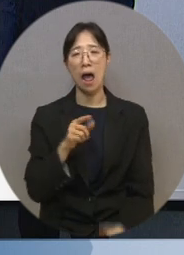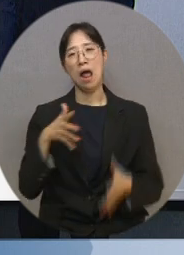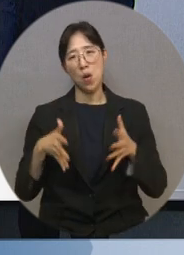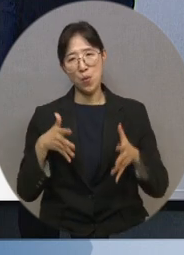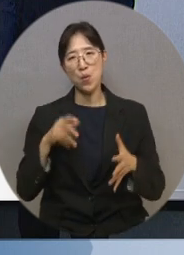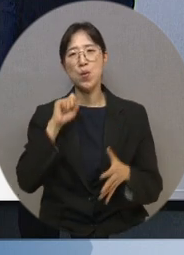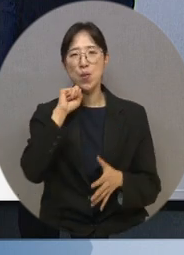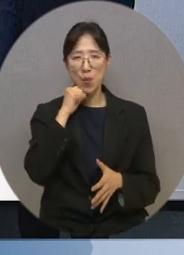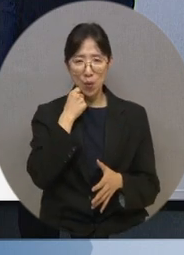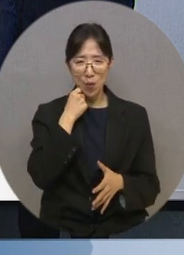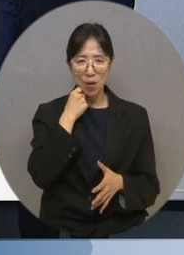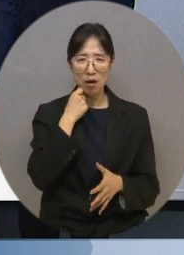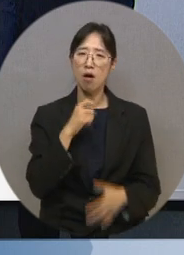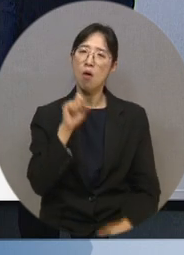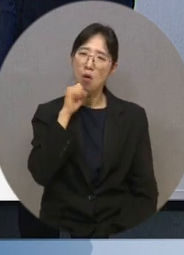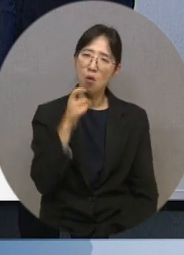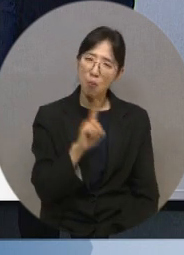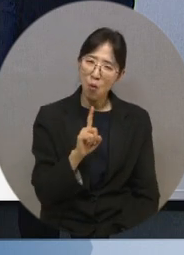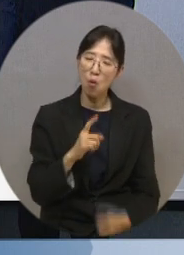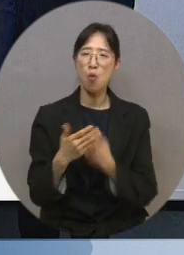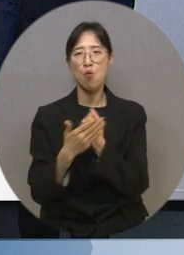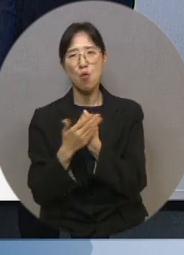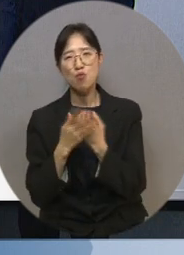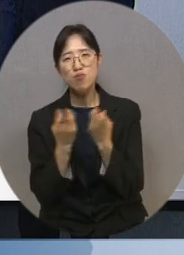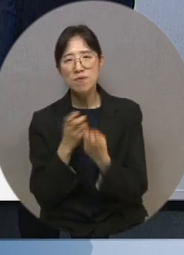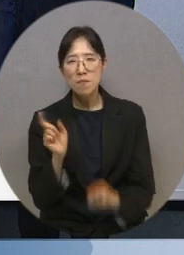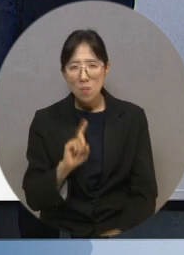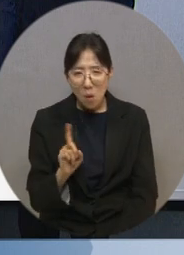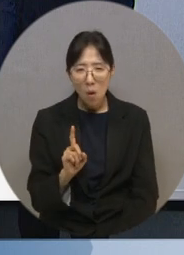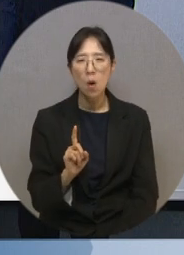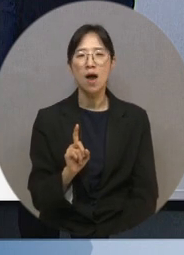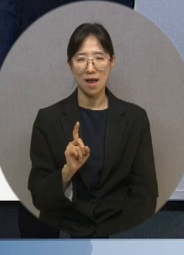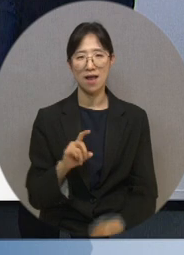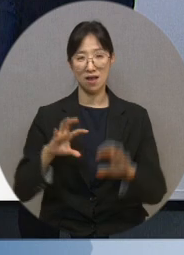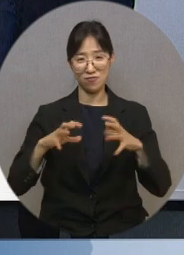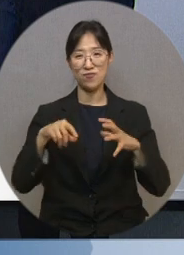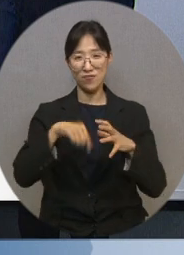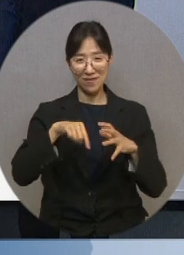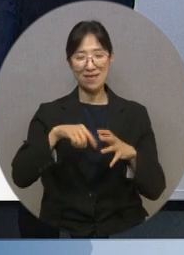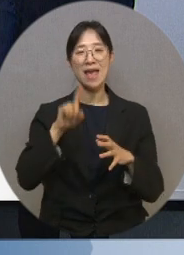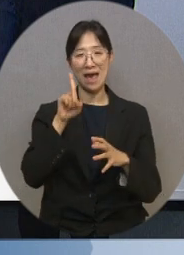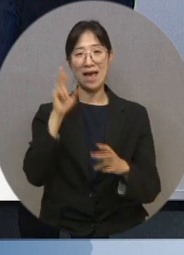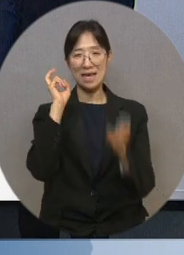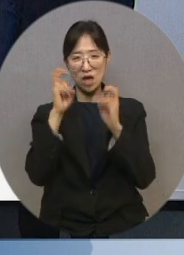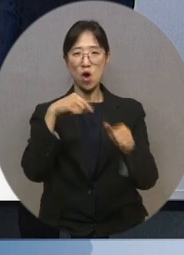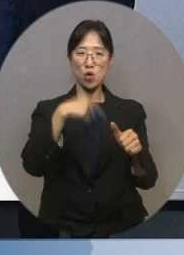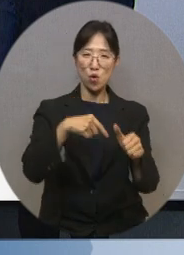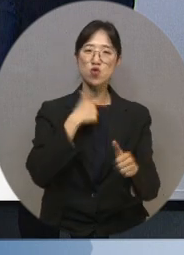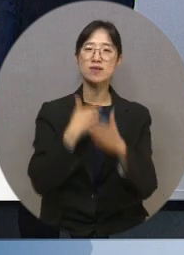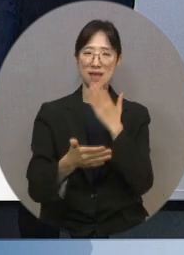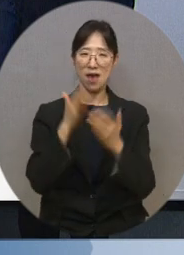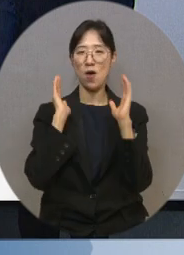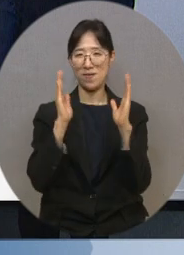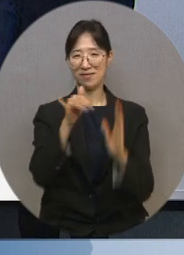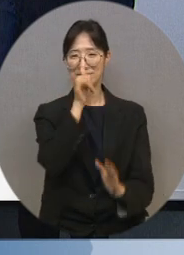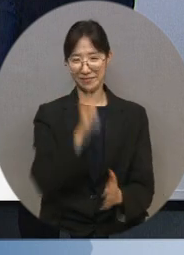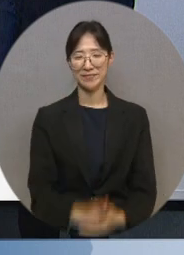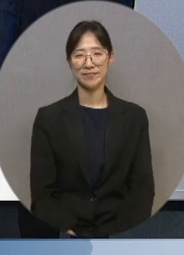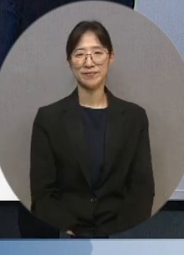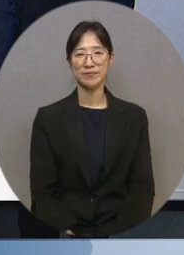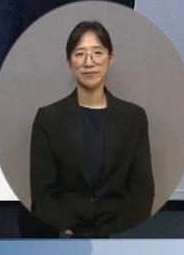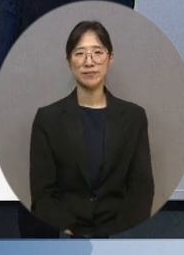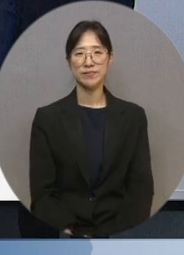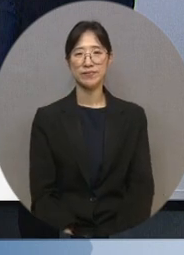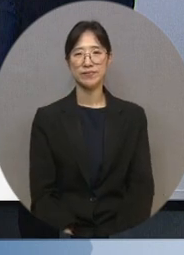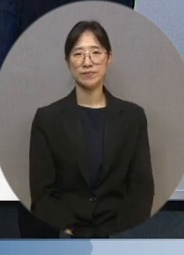아닙니다. 무엇이 어려운지, 어떻게 하면 도움이 될지 국내의 한 기업에서 교육과 체험학습이 열렸습니다.